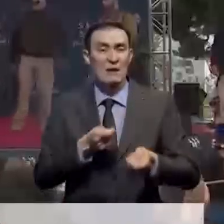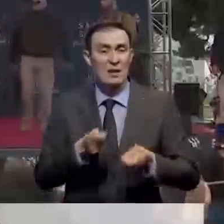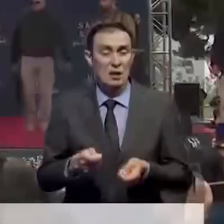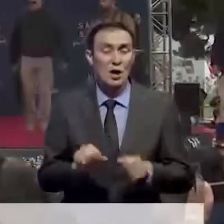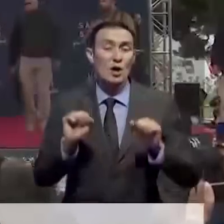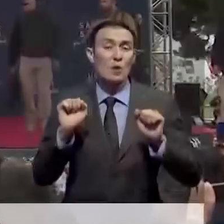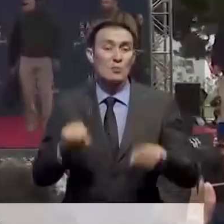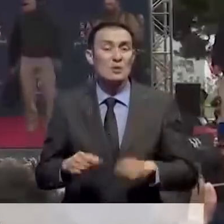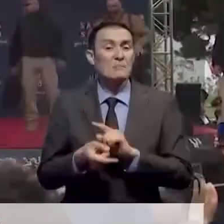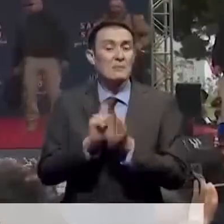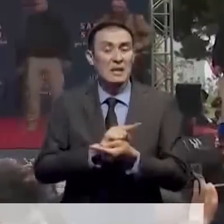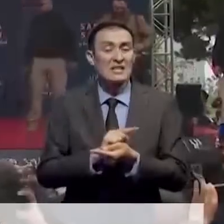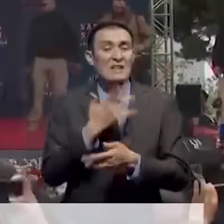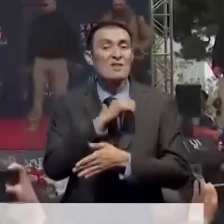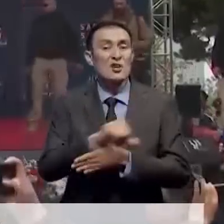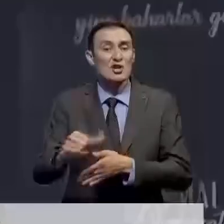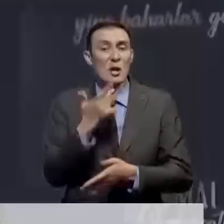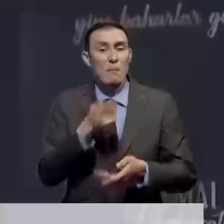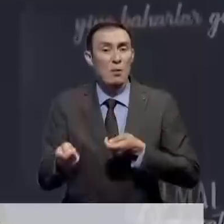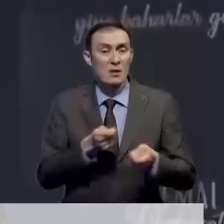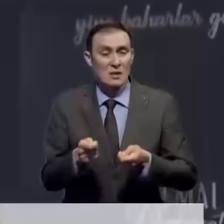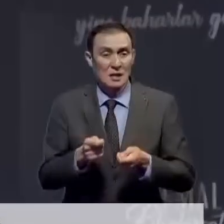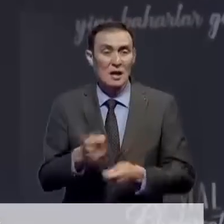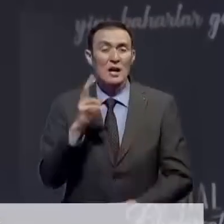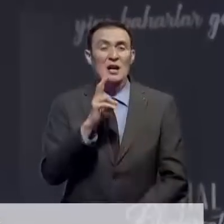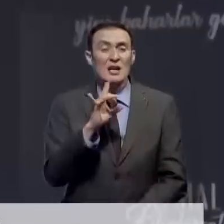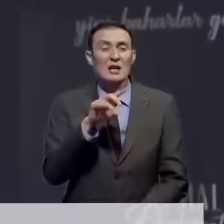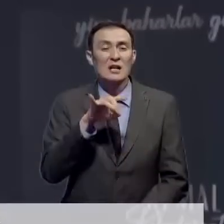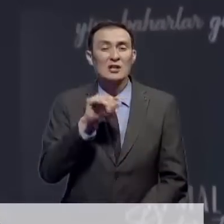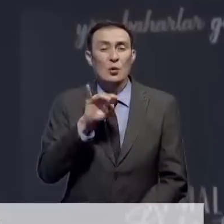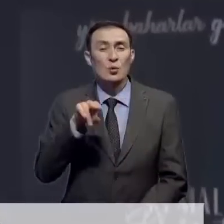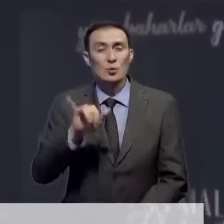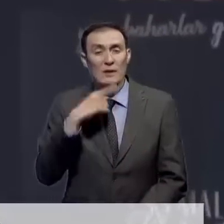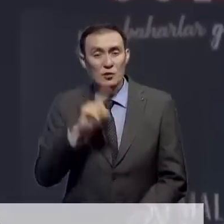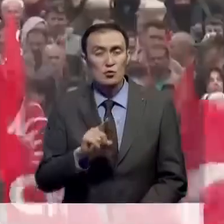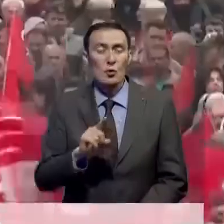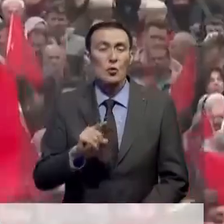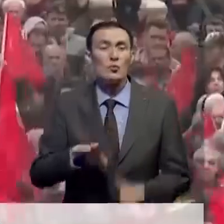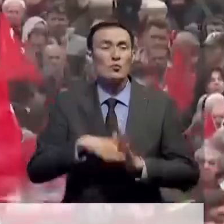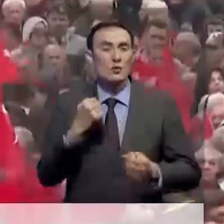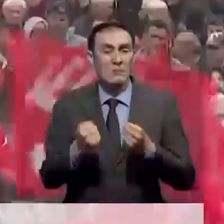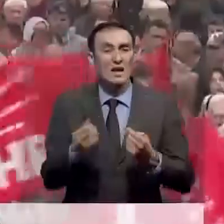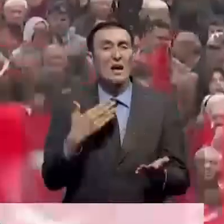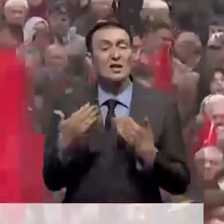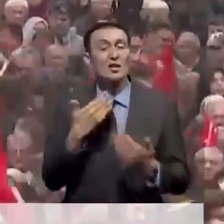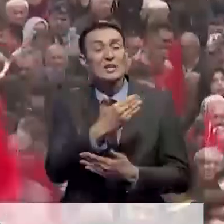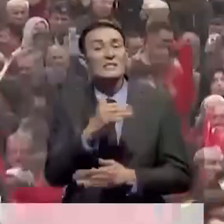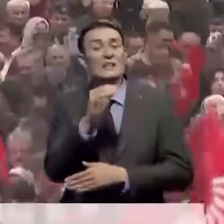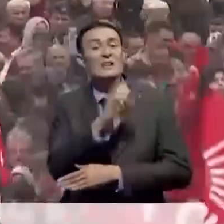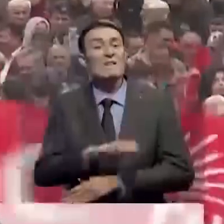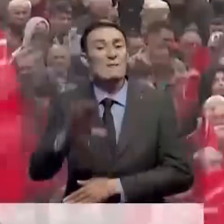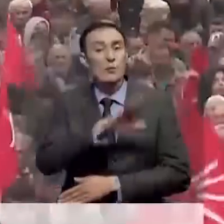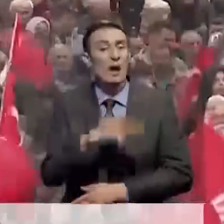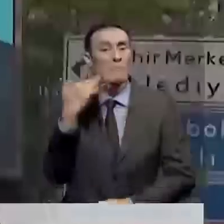правления. Может измениться и внешняя политика. Кылычдароглу также заявил, что намерен укреплять отношения с Западом.